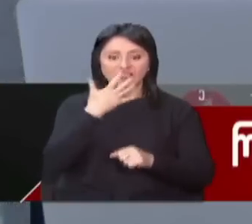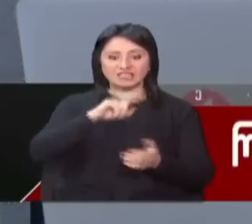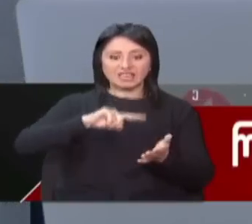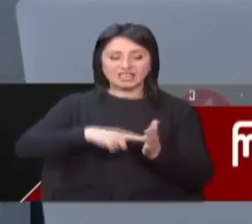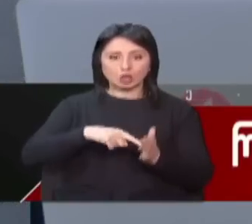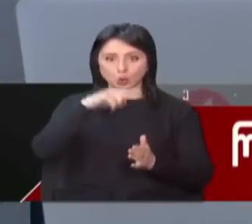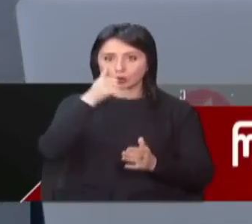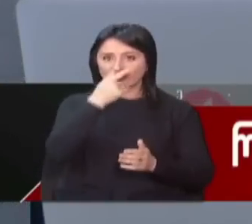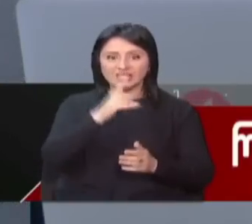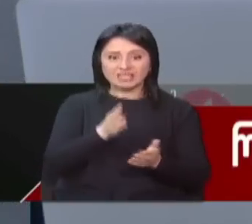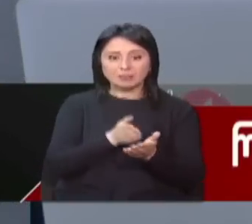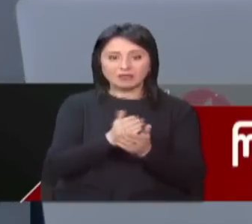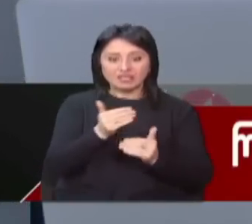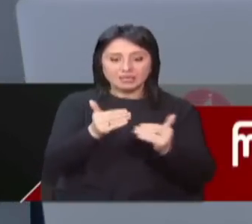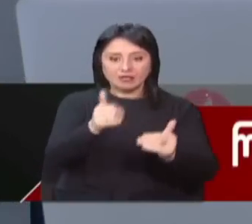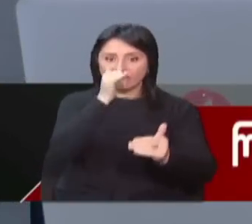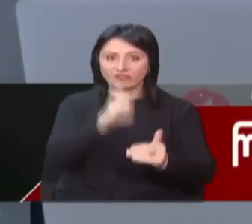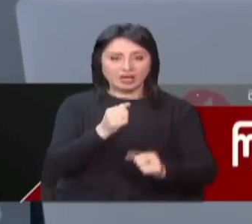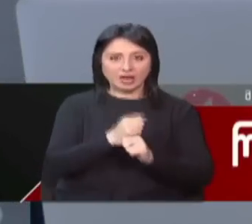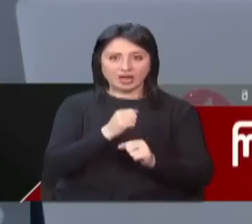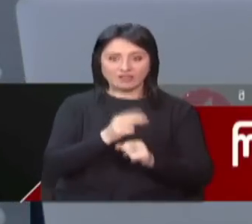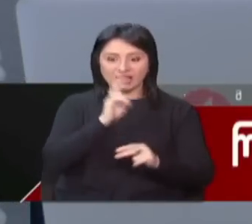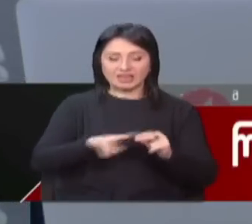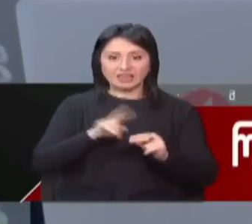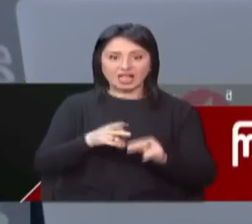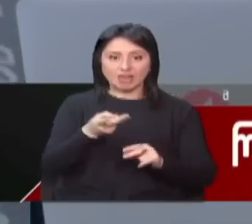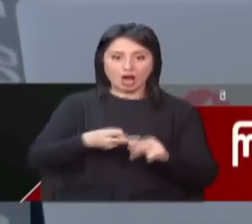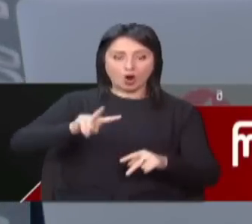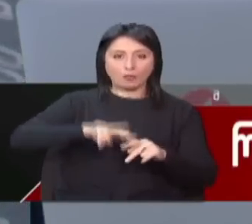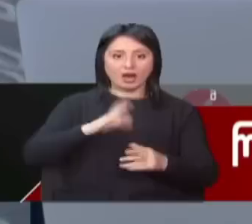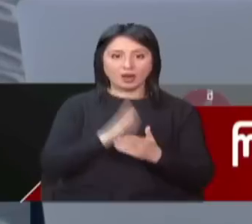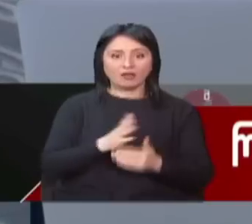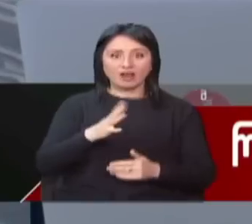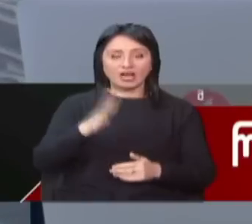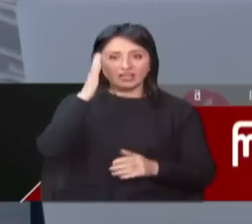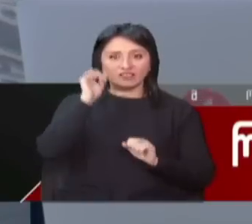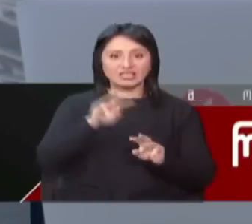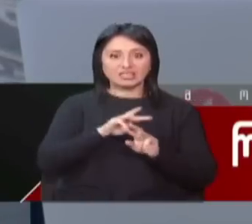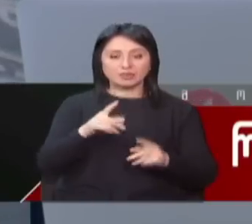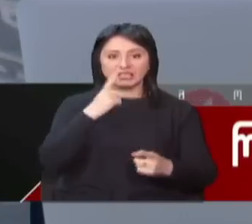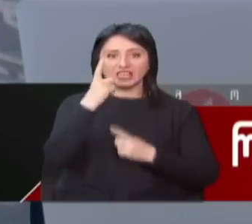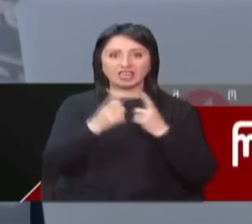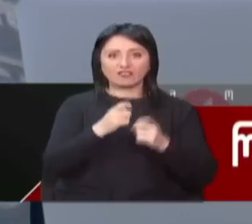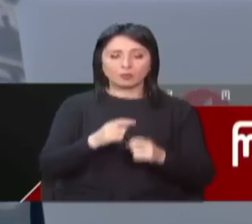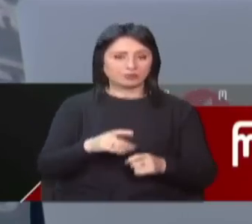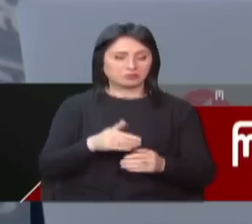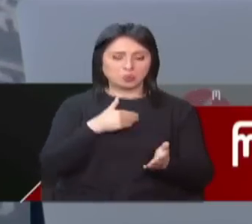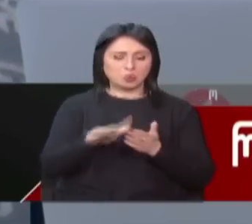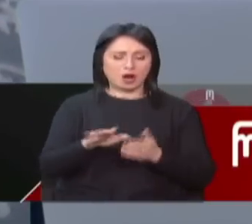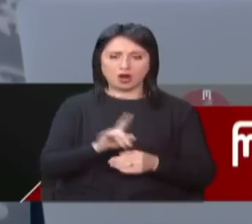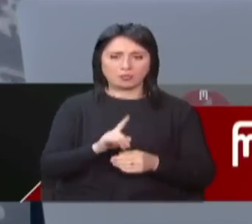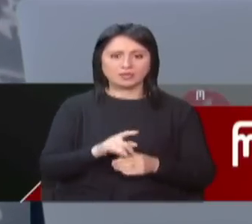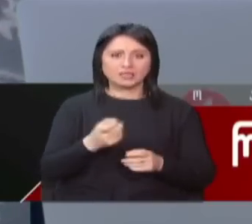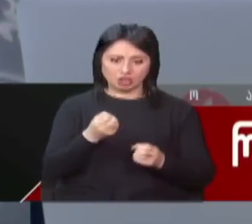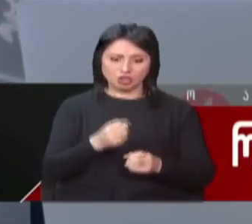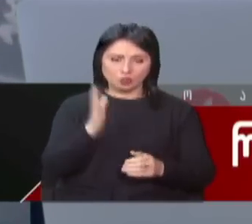artelepši, ruseti vercerti mi martulebit verah, sau progres da dana Cargebiak, ca urma gebulia. Cuvântul stau da sus ministri informacija s kategoriu la duar copsta